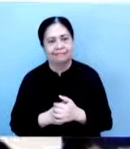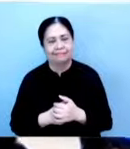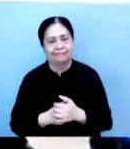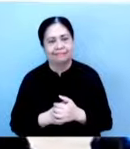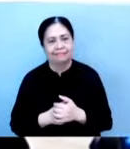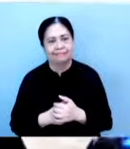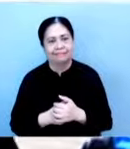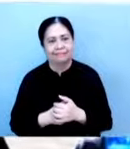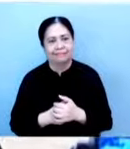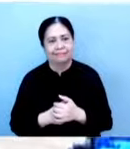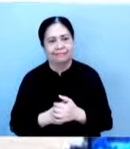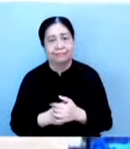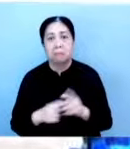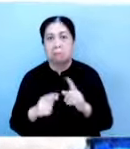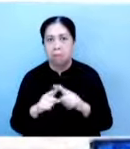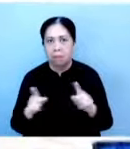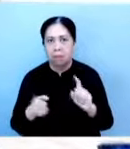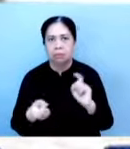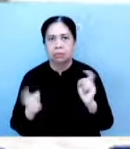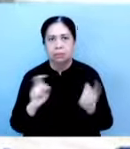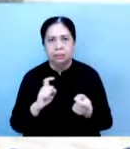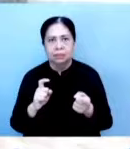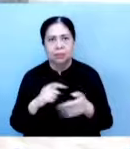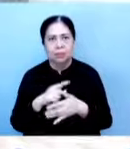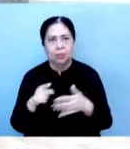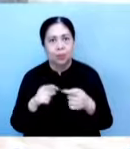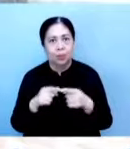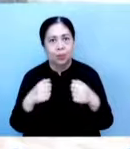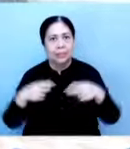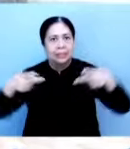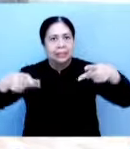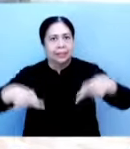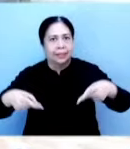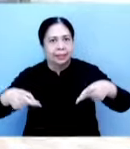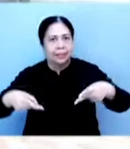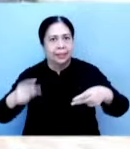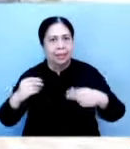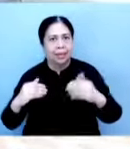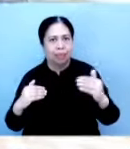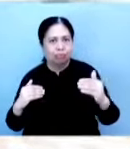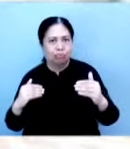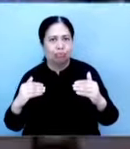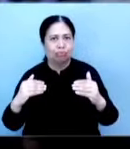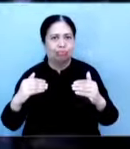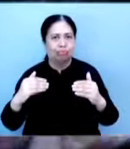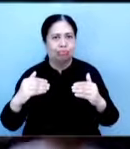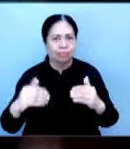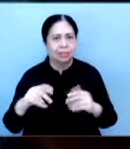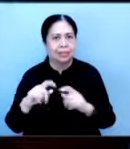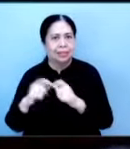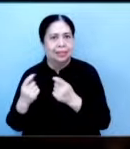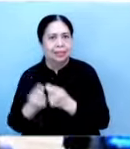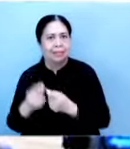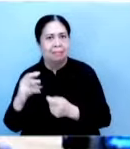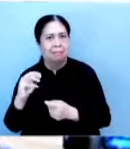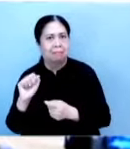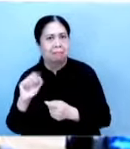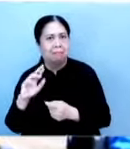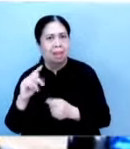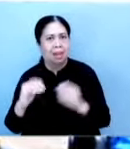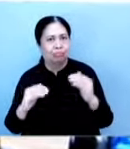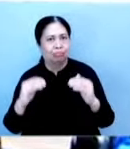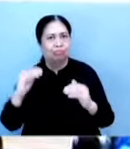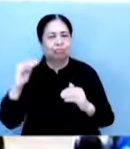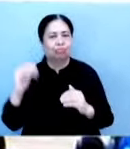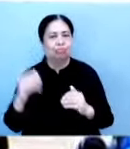wow pero Nagbago ang istorya pagpasok ng second half dahil unti-unting Binura ng team Mark ang lamang sa